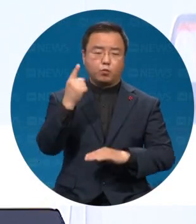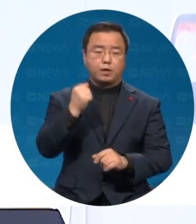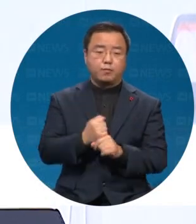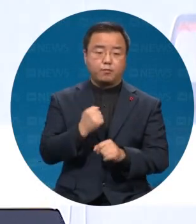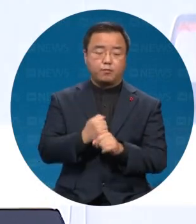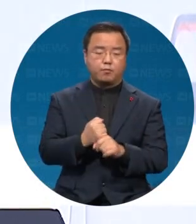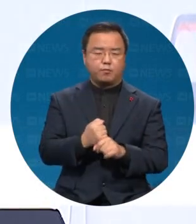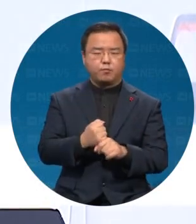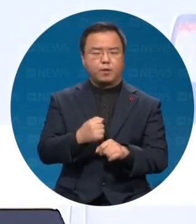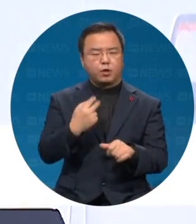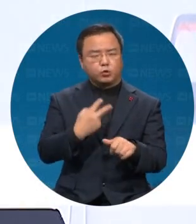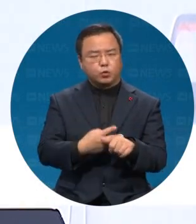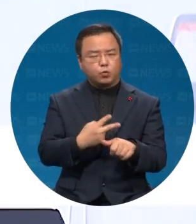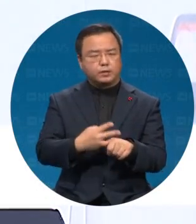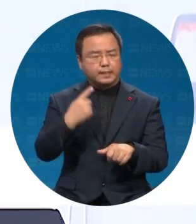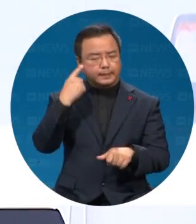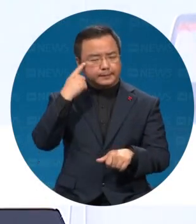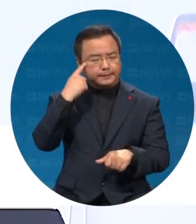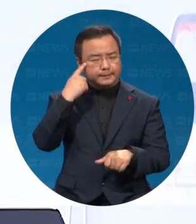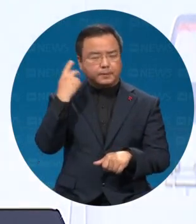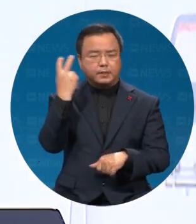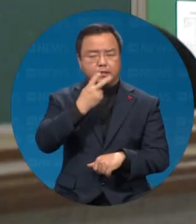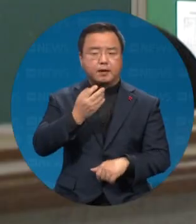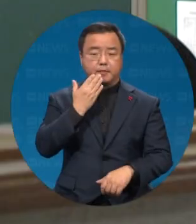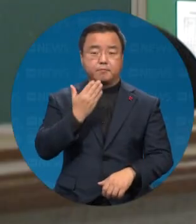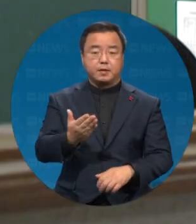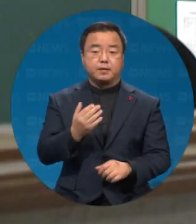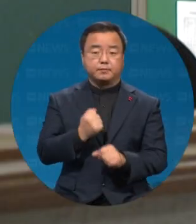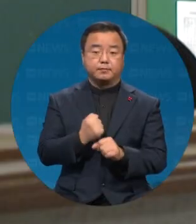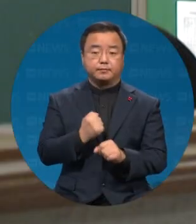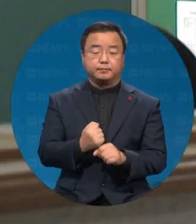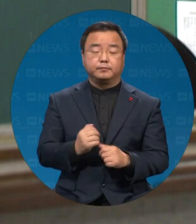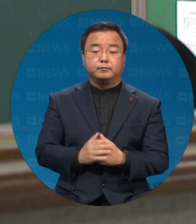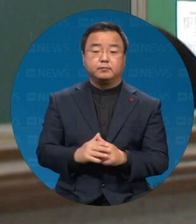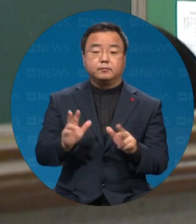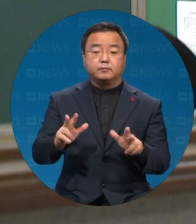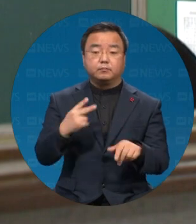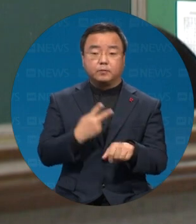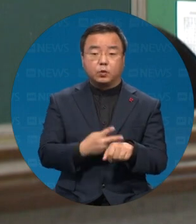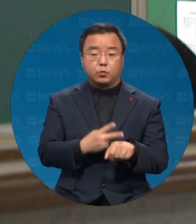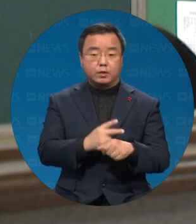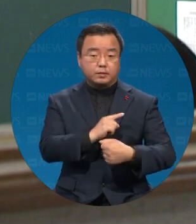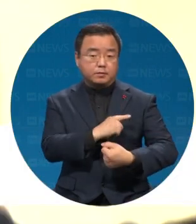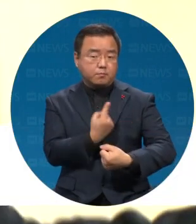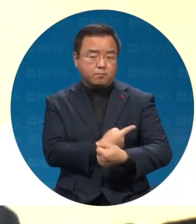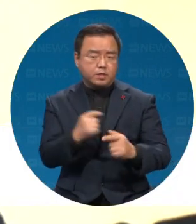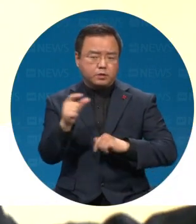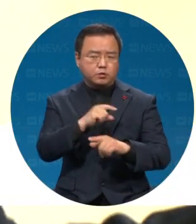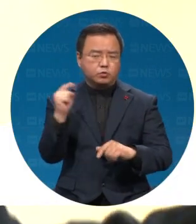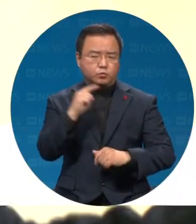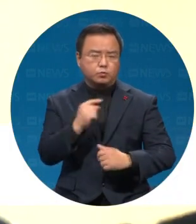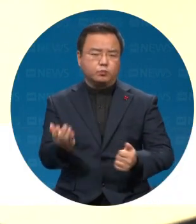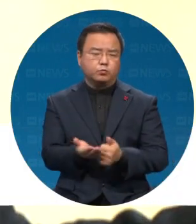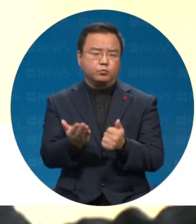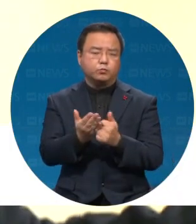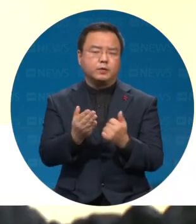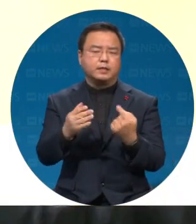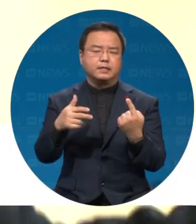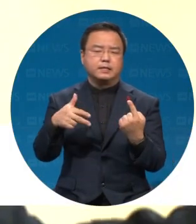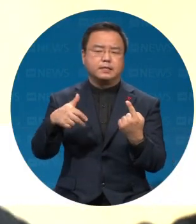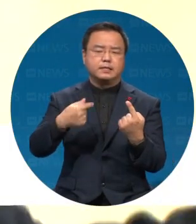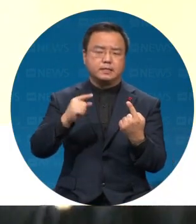교 직관을 점검할 수 있도록 하겠습니다 현직 교사들의 영향도 강화합니다 1급 정교사